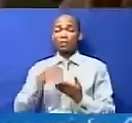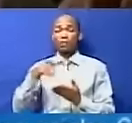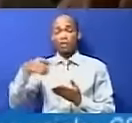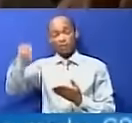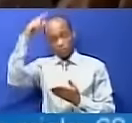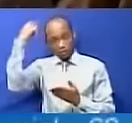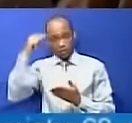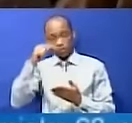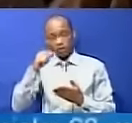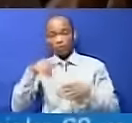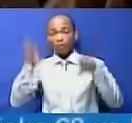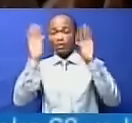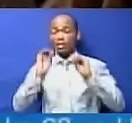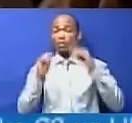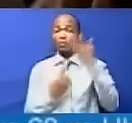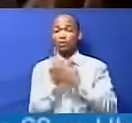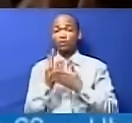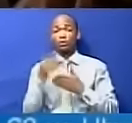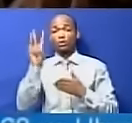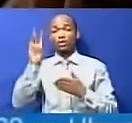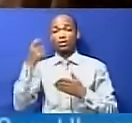wa toa wete sheikha sef zbc